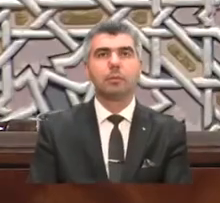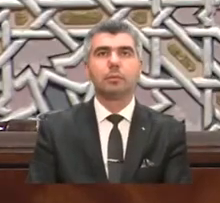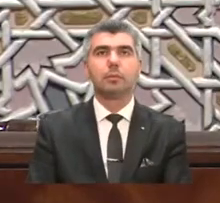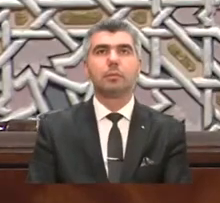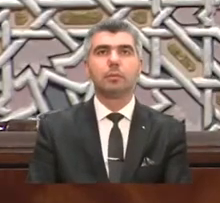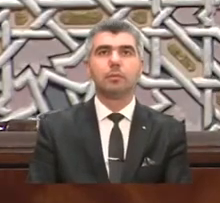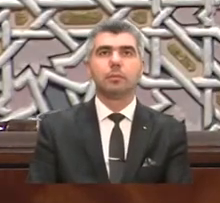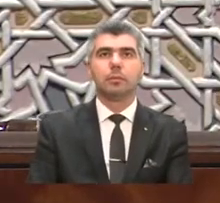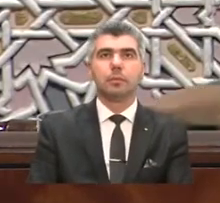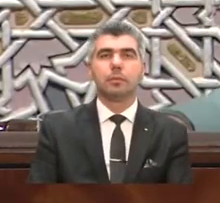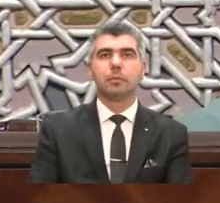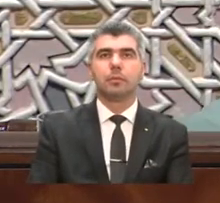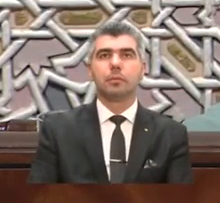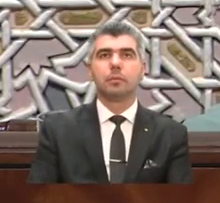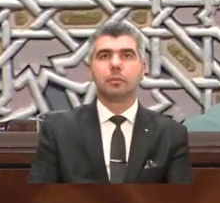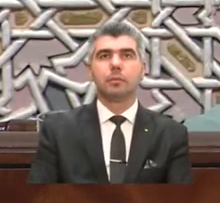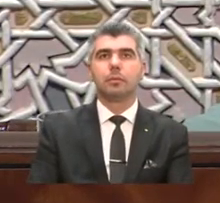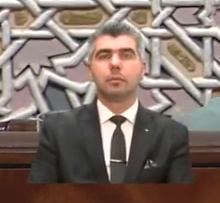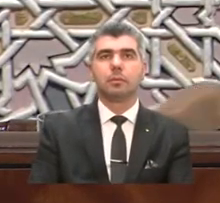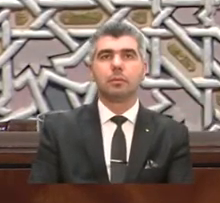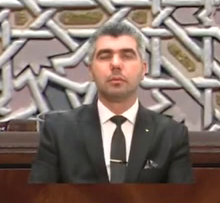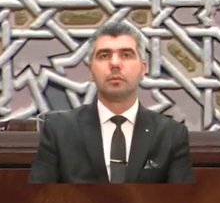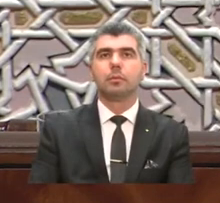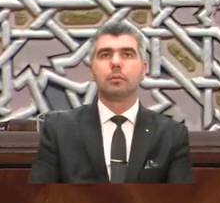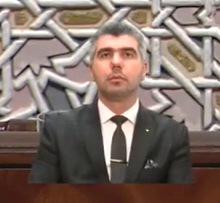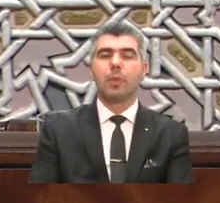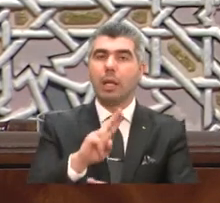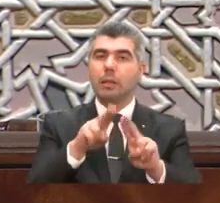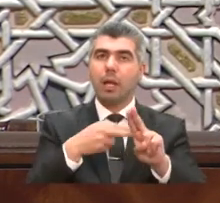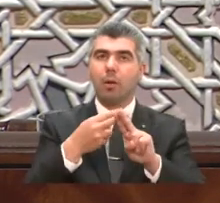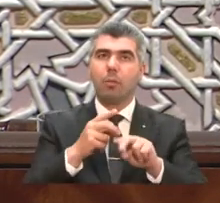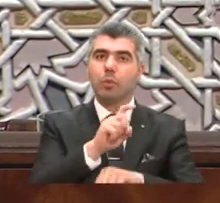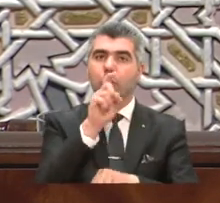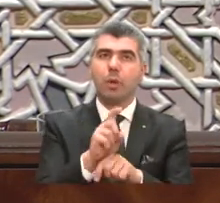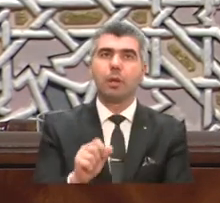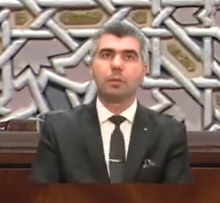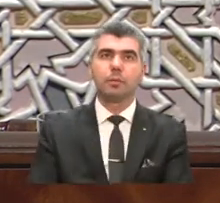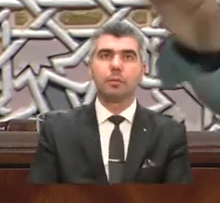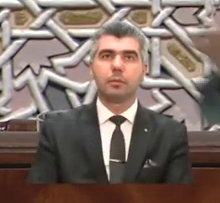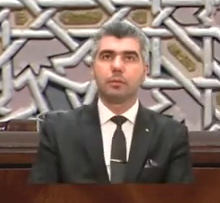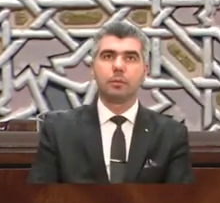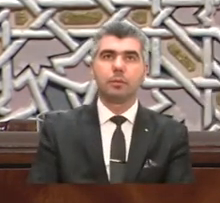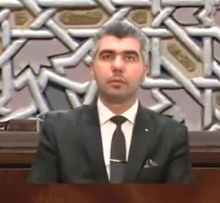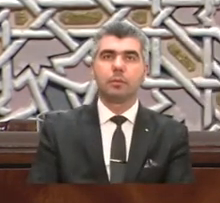الله. تفضل السيد الوزير المحترم الجواب على السؤال. تفضل السيد الوزير.